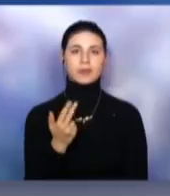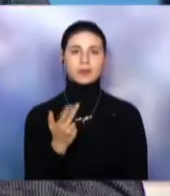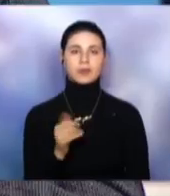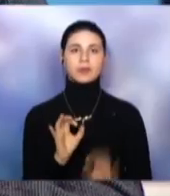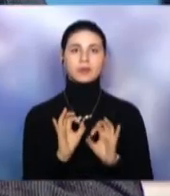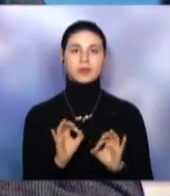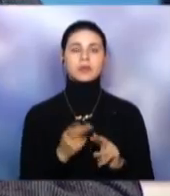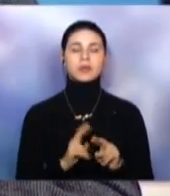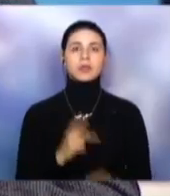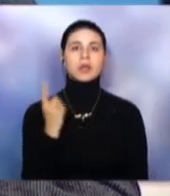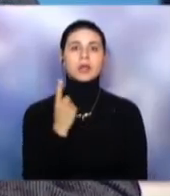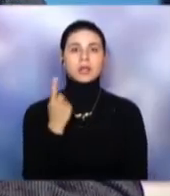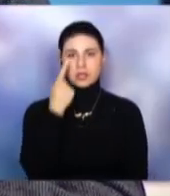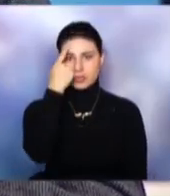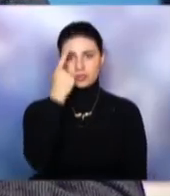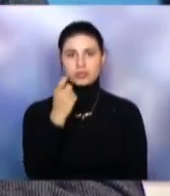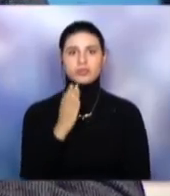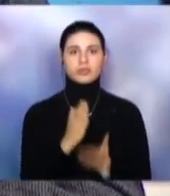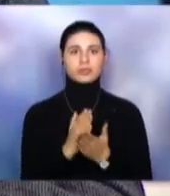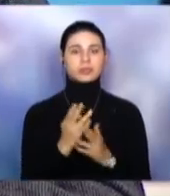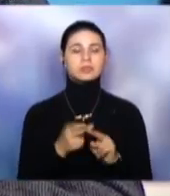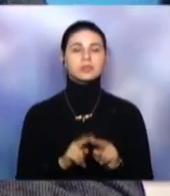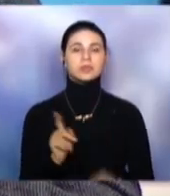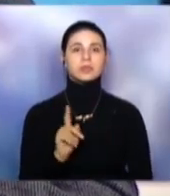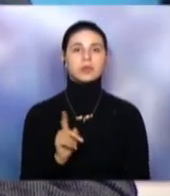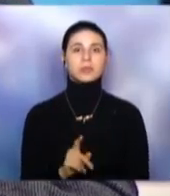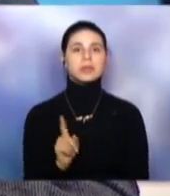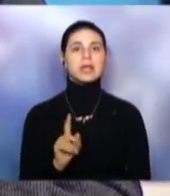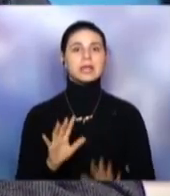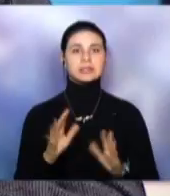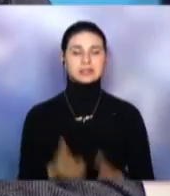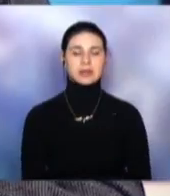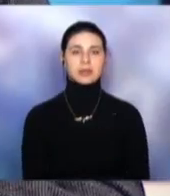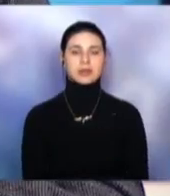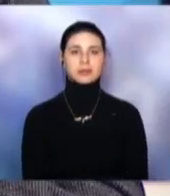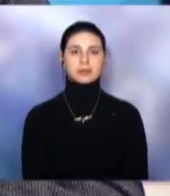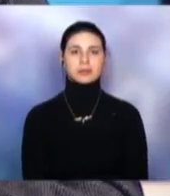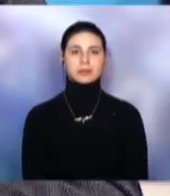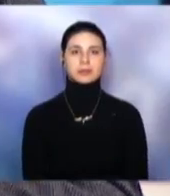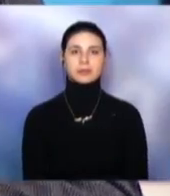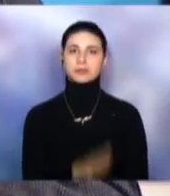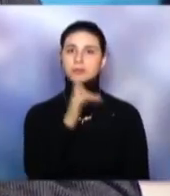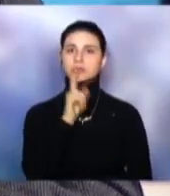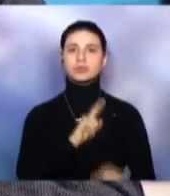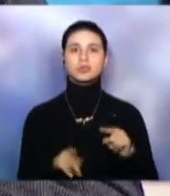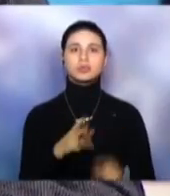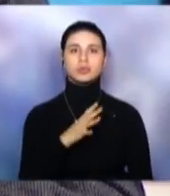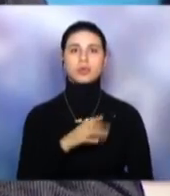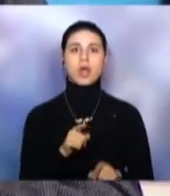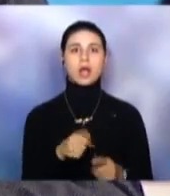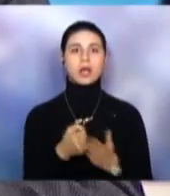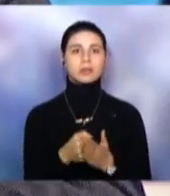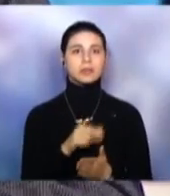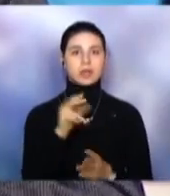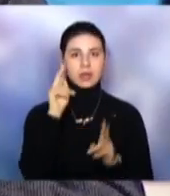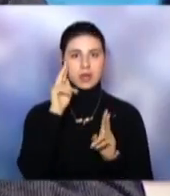ერთ-ერთი ნიშანი და სიგნალია საიმისოთ, რომ რაღაც ხდება. რომ დროზე უნდა გავხდეთ. თუნდაც ამის შესახებ აქამდე არ